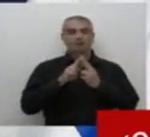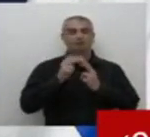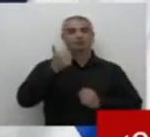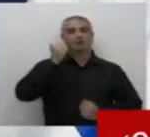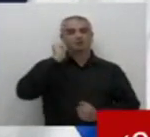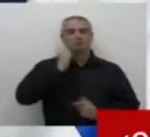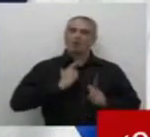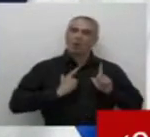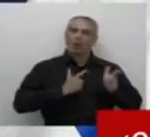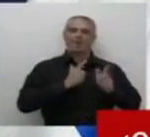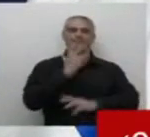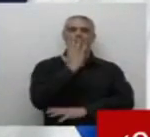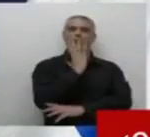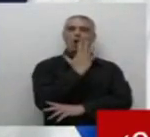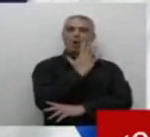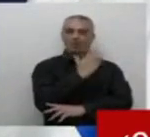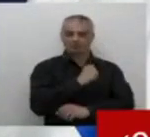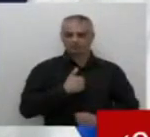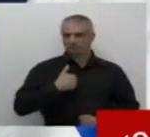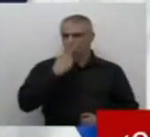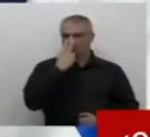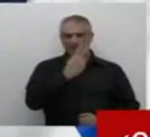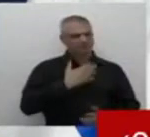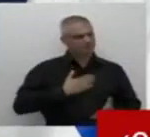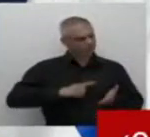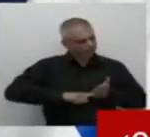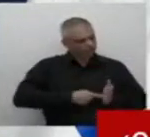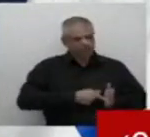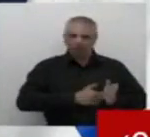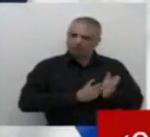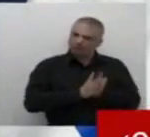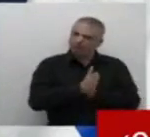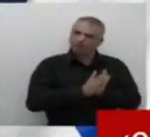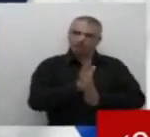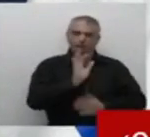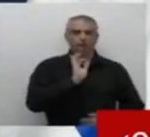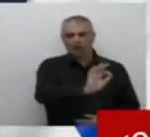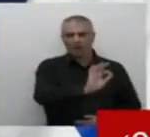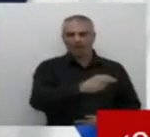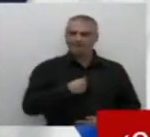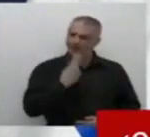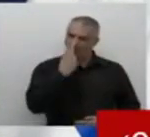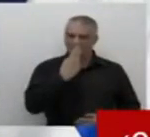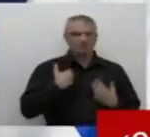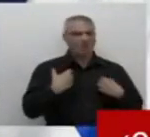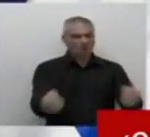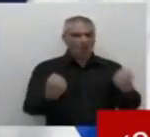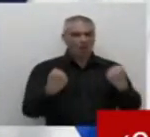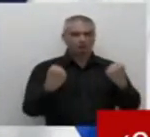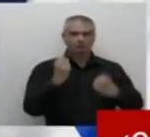قابلت مقاتلي لواء جولاني ورايت العزمه عندهم